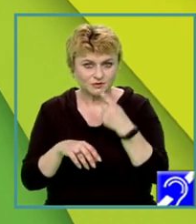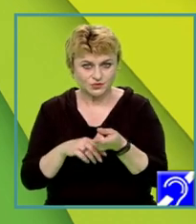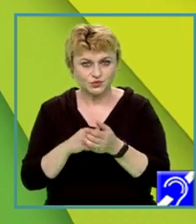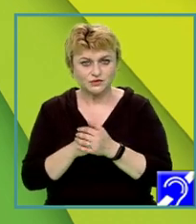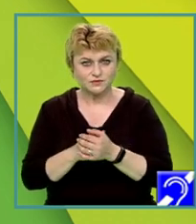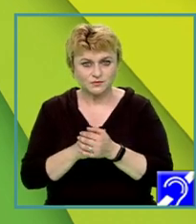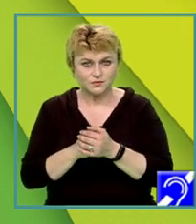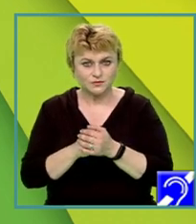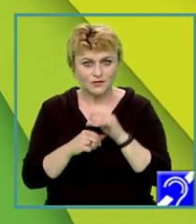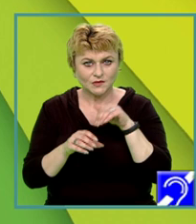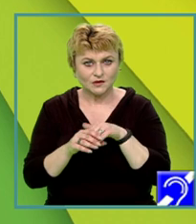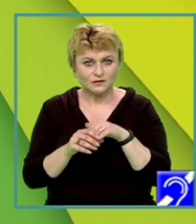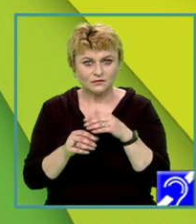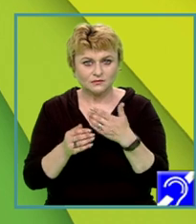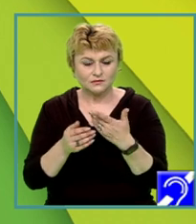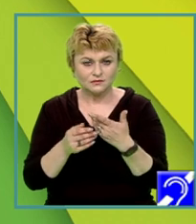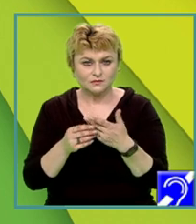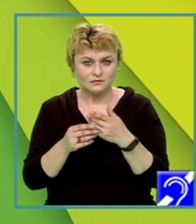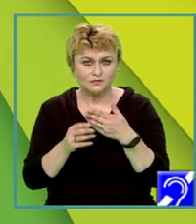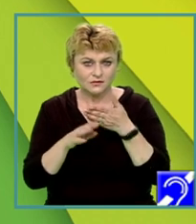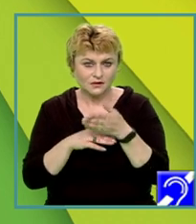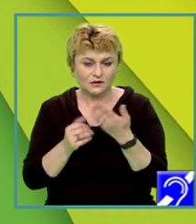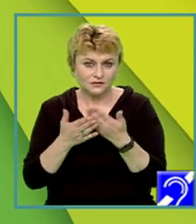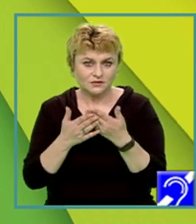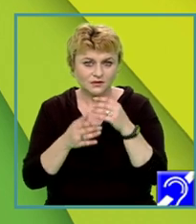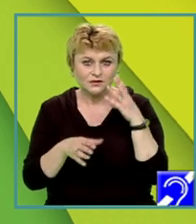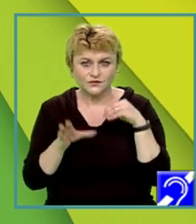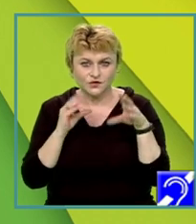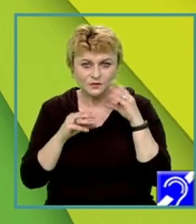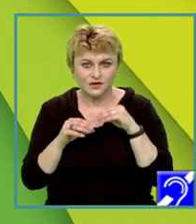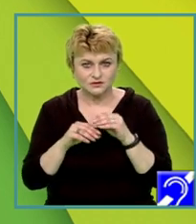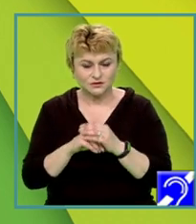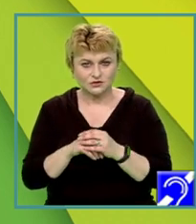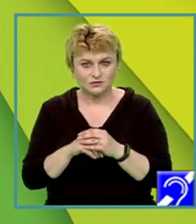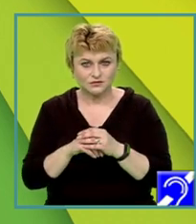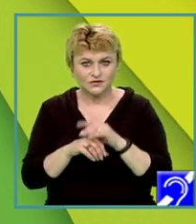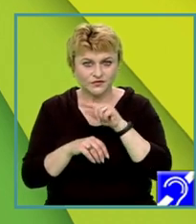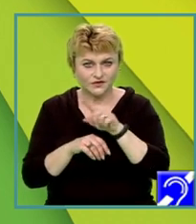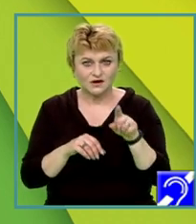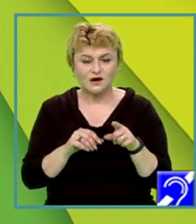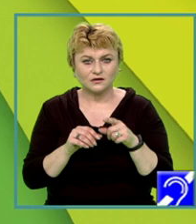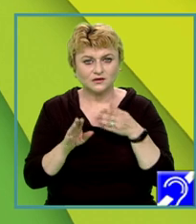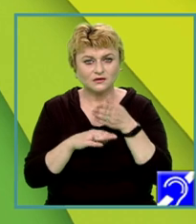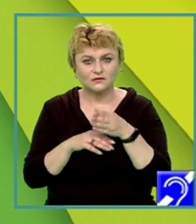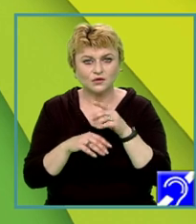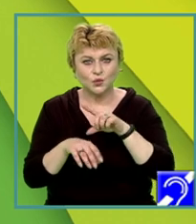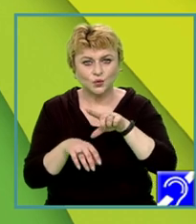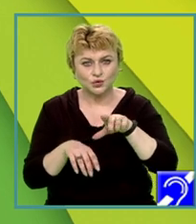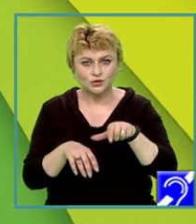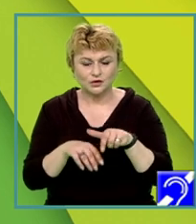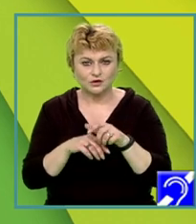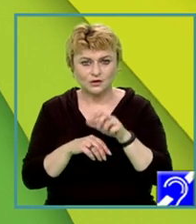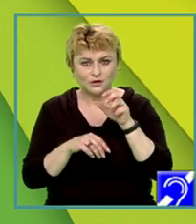în prelucrarea informațiilor din ipoteză fiecare dintre unghiurile m o b și